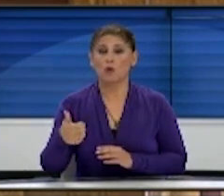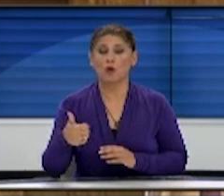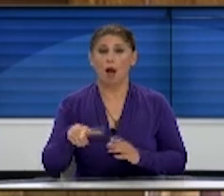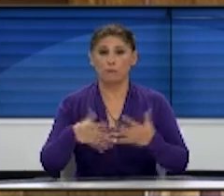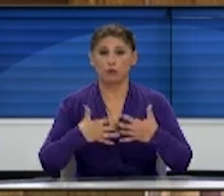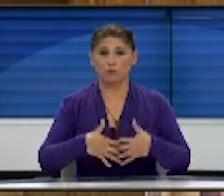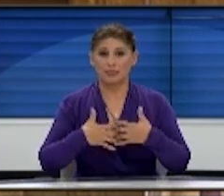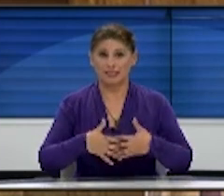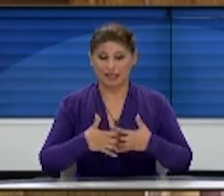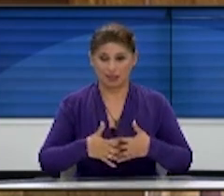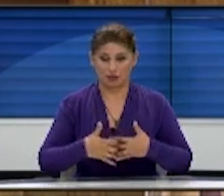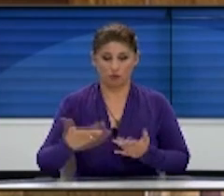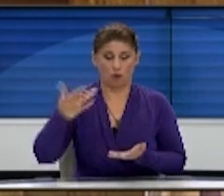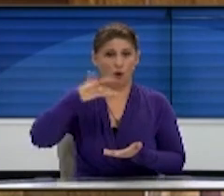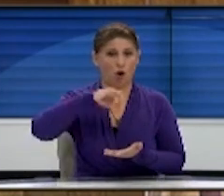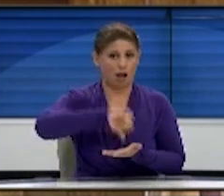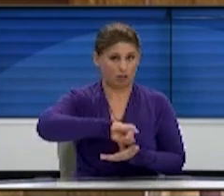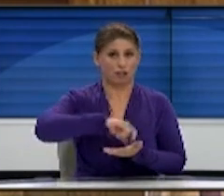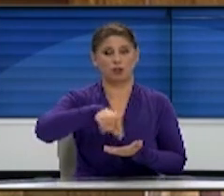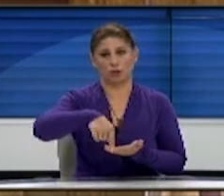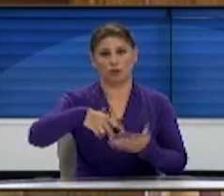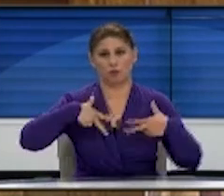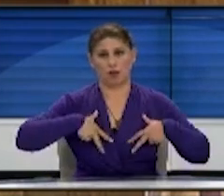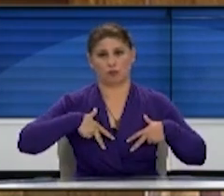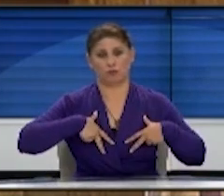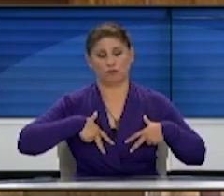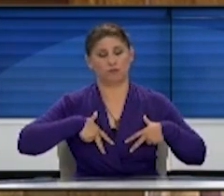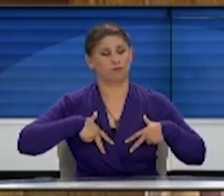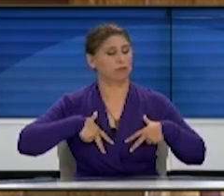από τους μηχανισμούς του αστικού κράτους. Πολλές